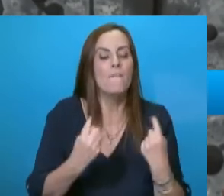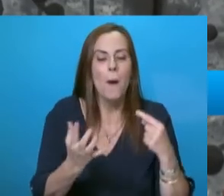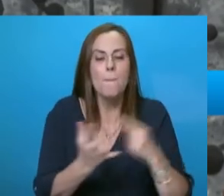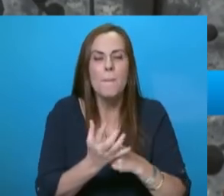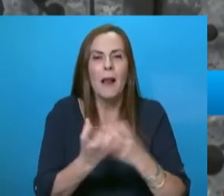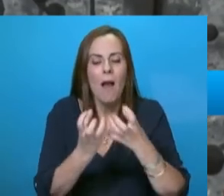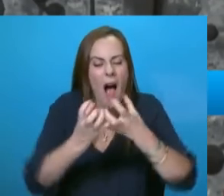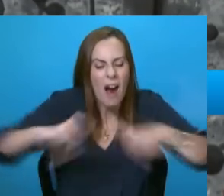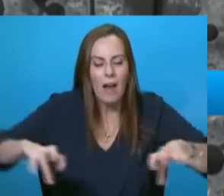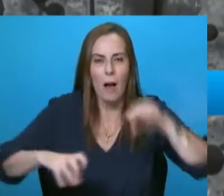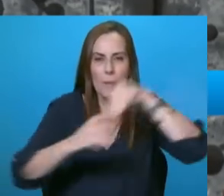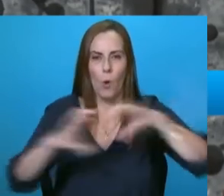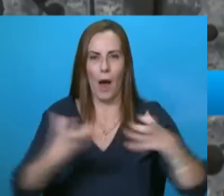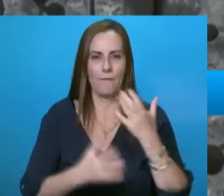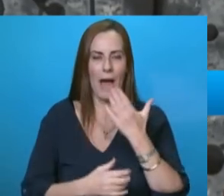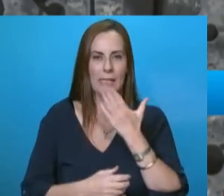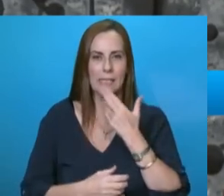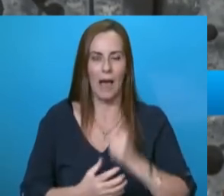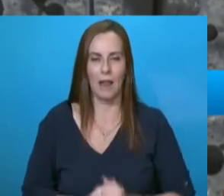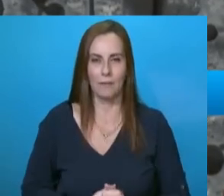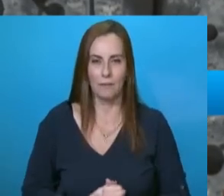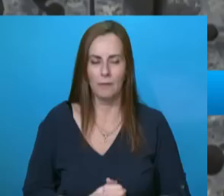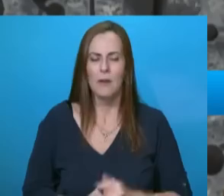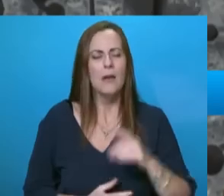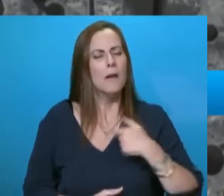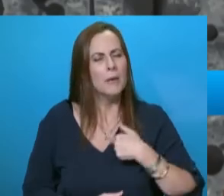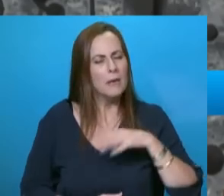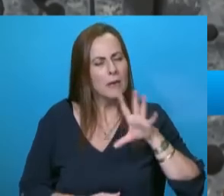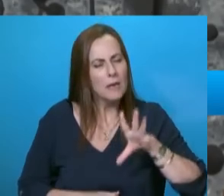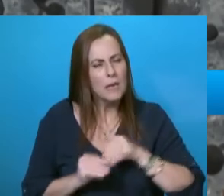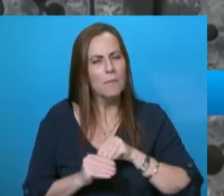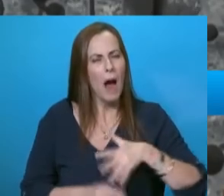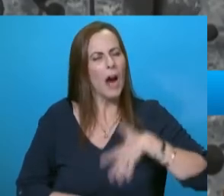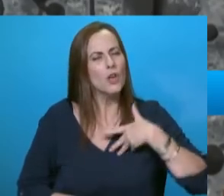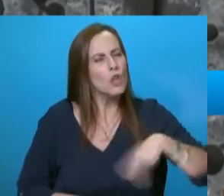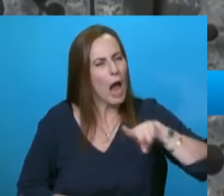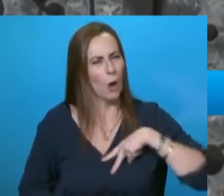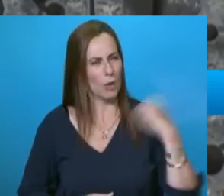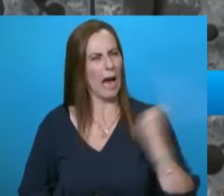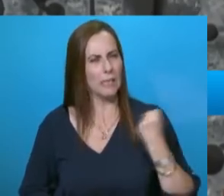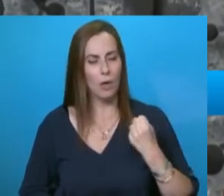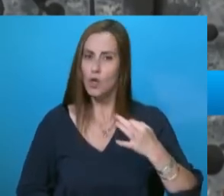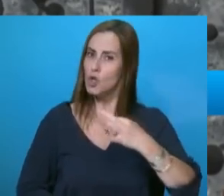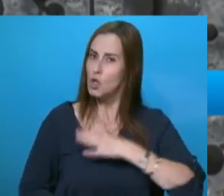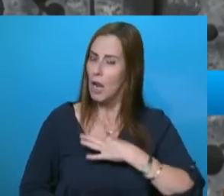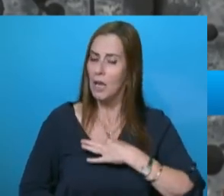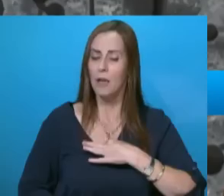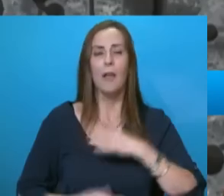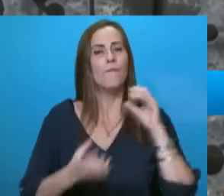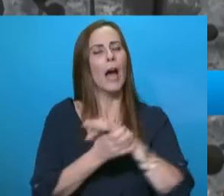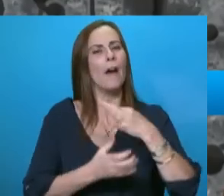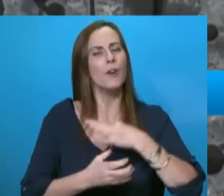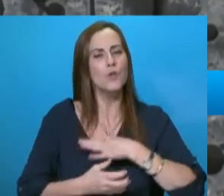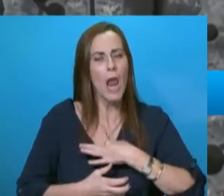בחברה הישראלית. מתוך תחושת האחריות העמוקה שלי ושל חבריי להנהגה,